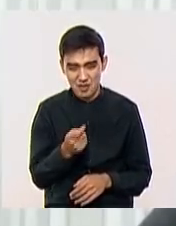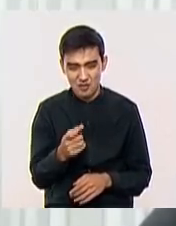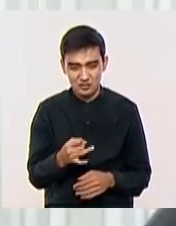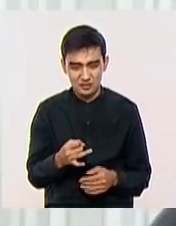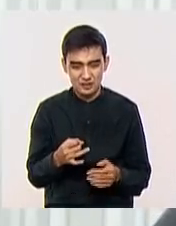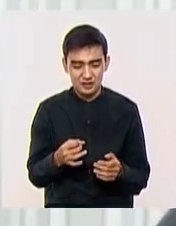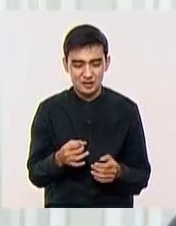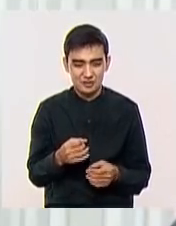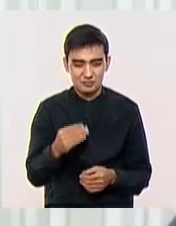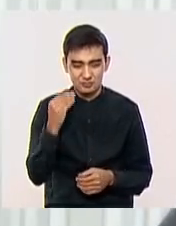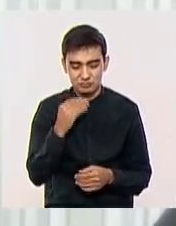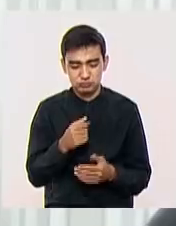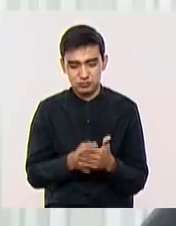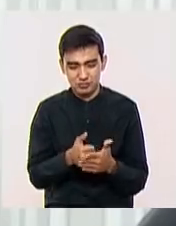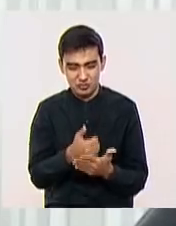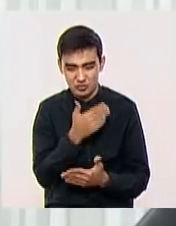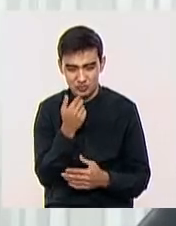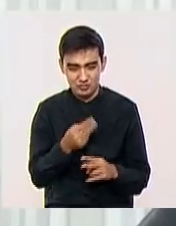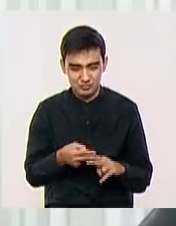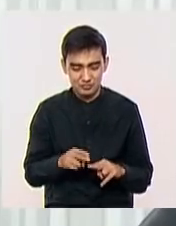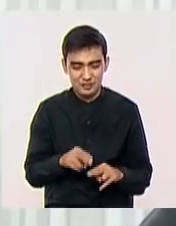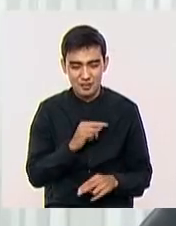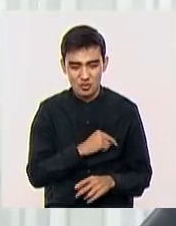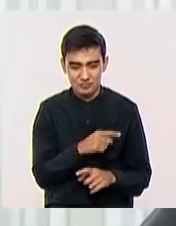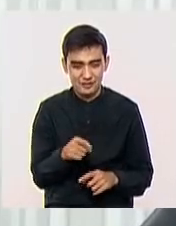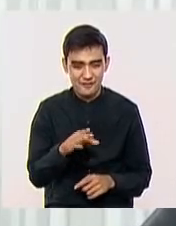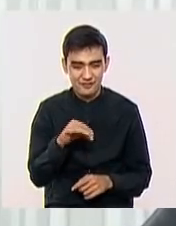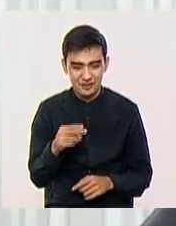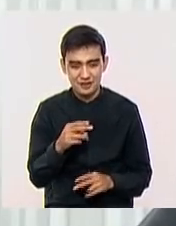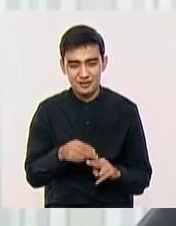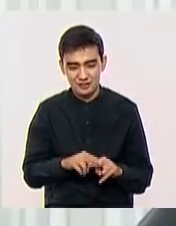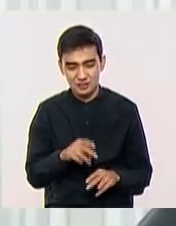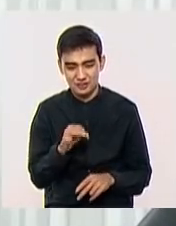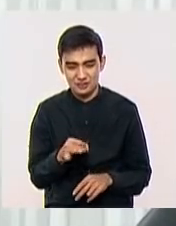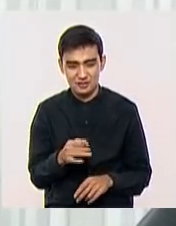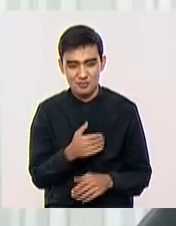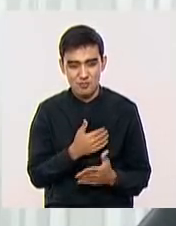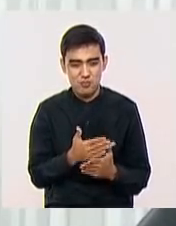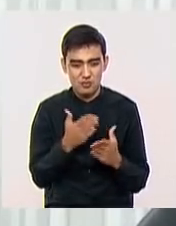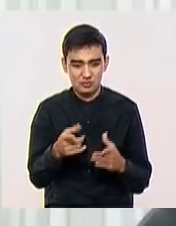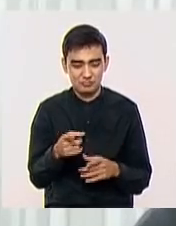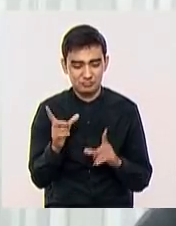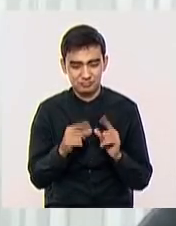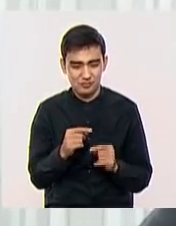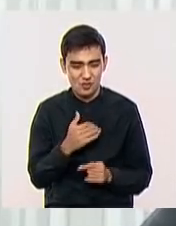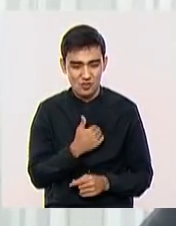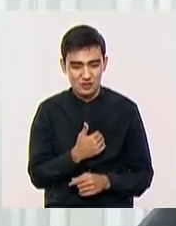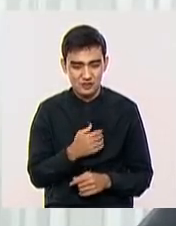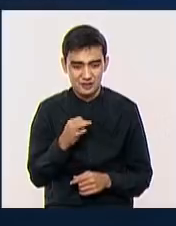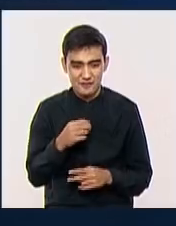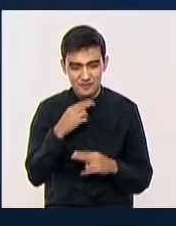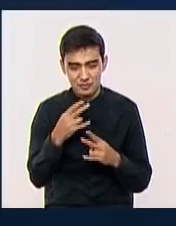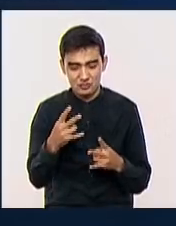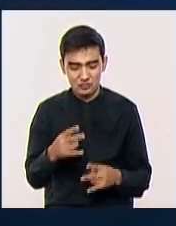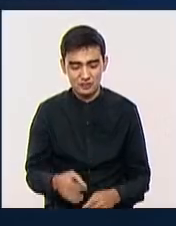невысоко оцениваются, именно эти виды работников, это как раз, наверное, в большей степени то, на что стоит обратить